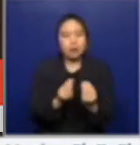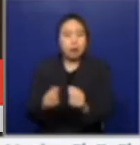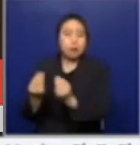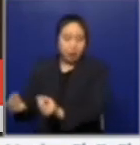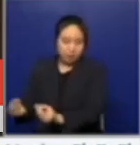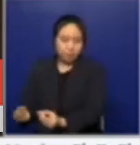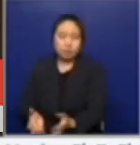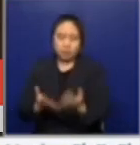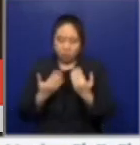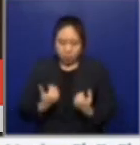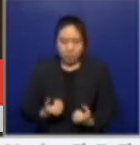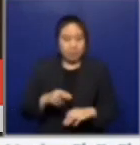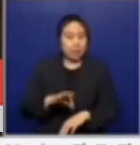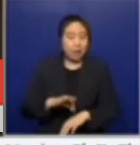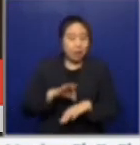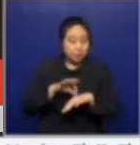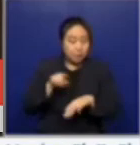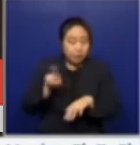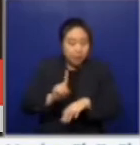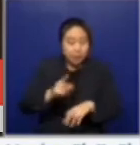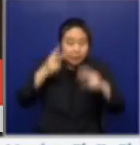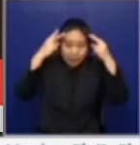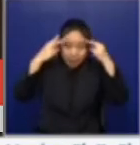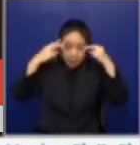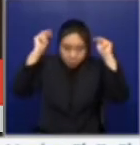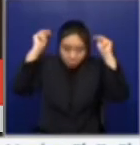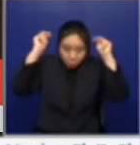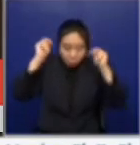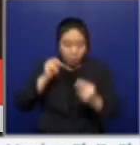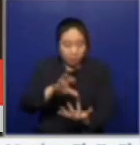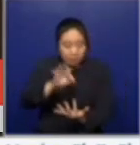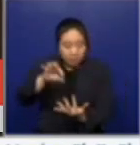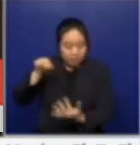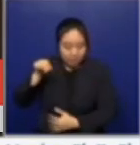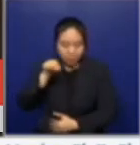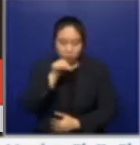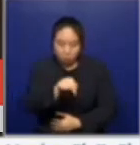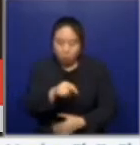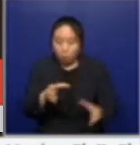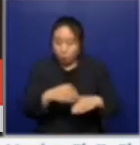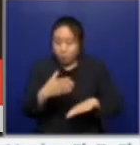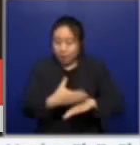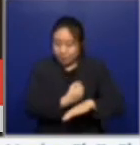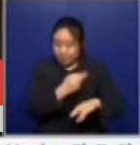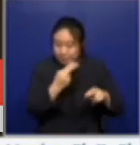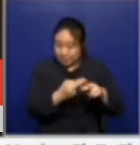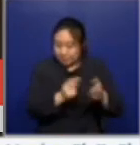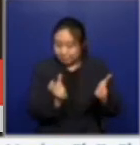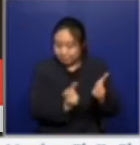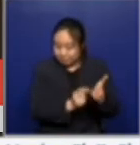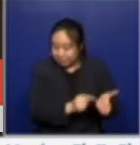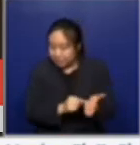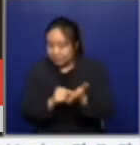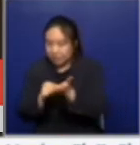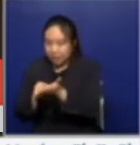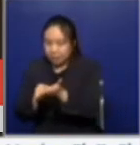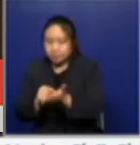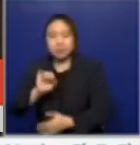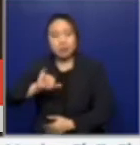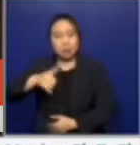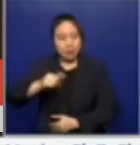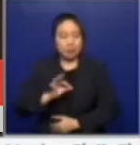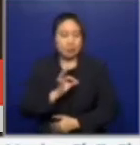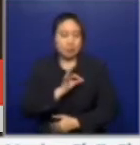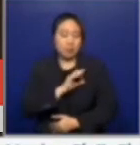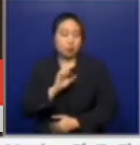าจากรายชื่อของพรรคการเมืองที่แจ้งไว้ในการเลือกตั้งทั่วไปซึ่งอาจเป็นบุคคลที่ไม่ได้เป็นสมาชิกส